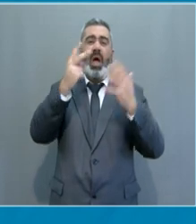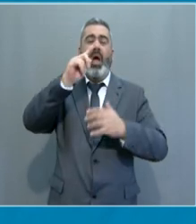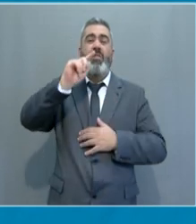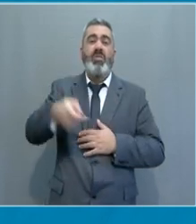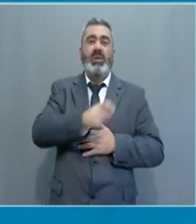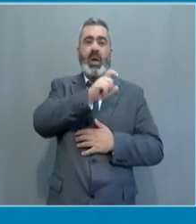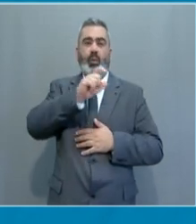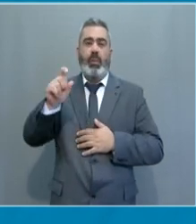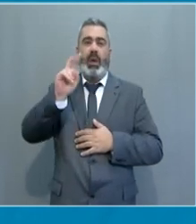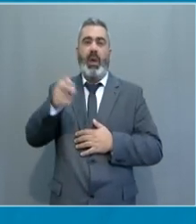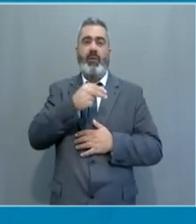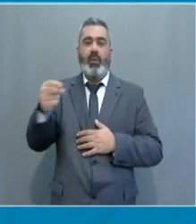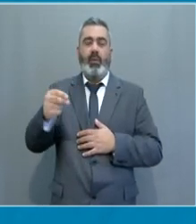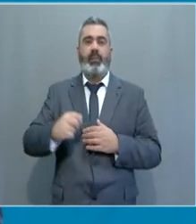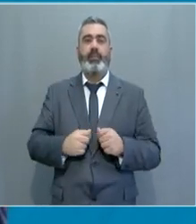ευρώ.